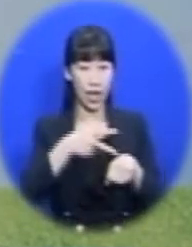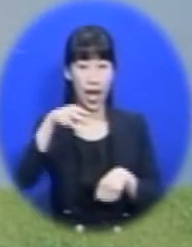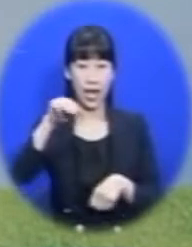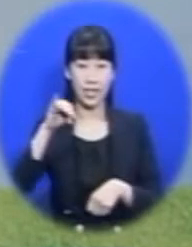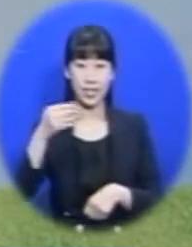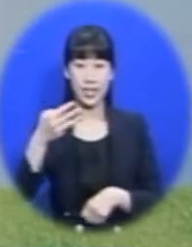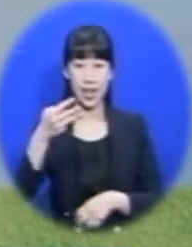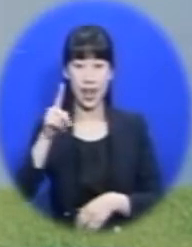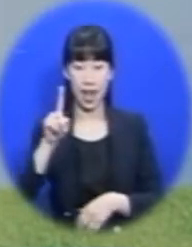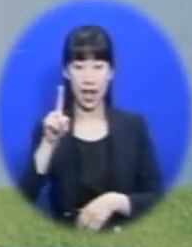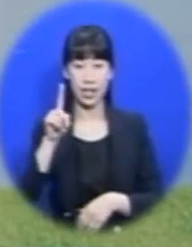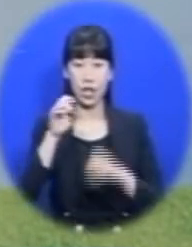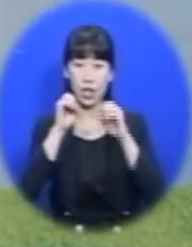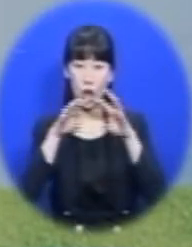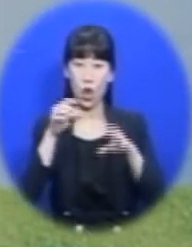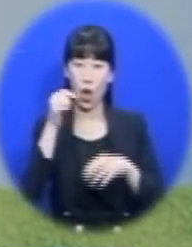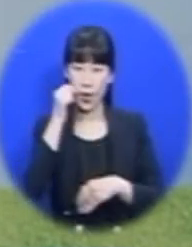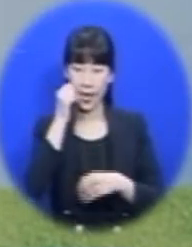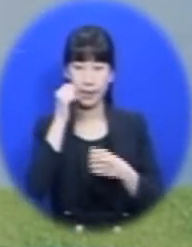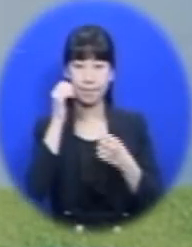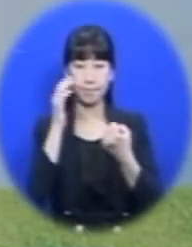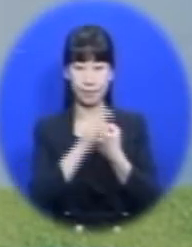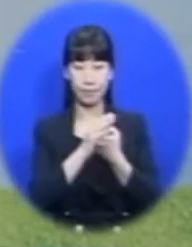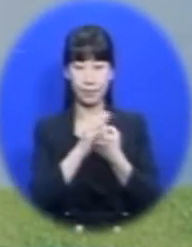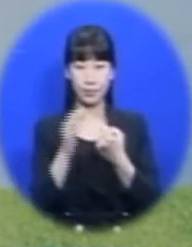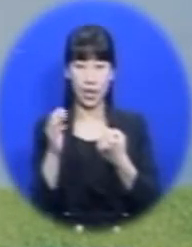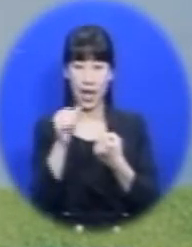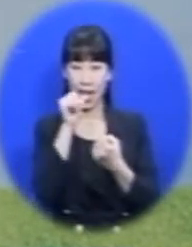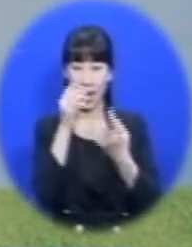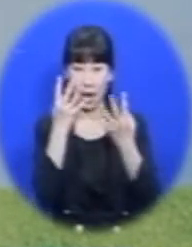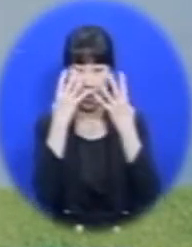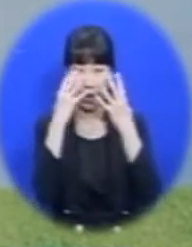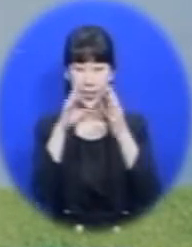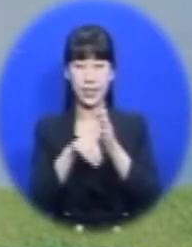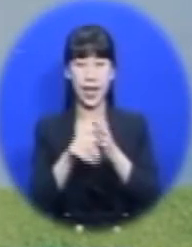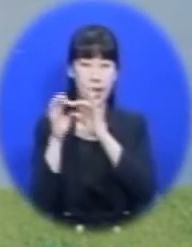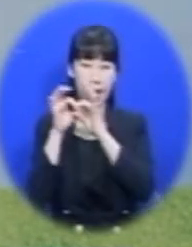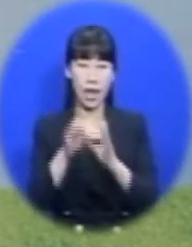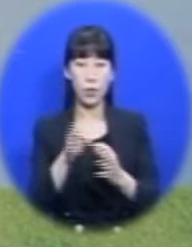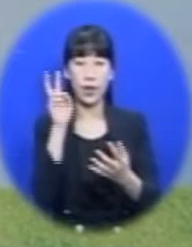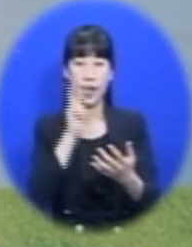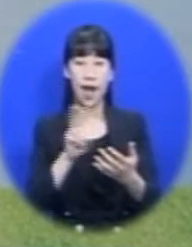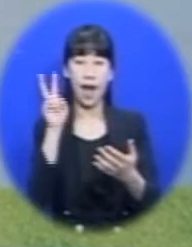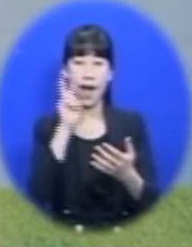없이 감옥에 갇혔을 때 그들은 여전히 찬양했습니다.